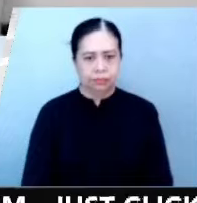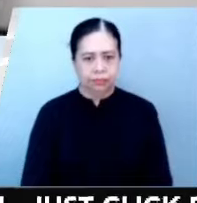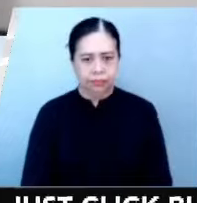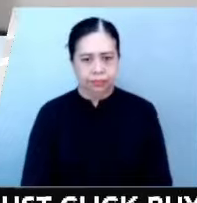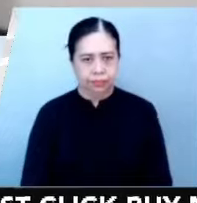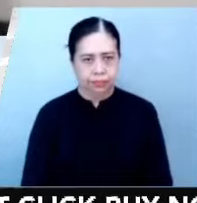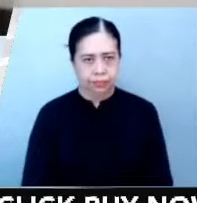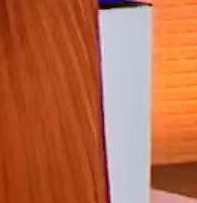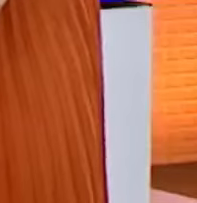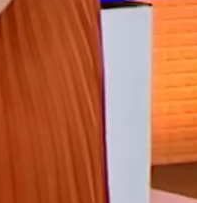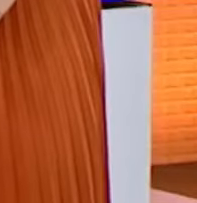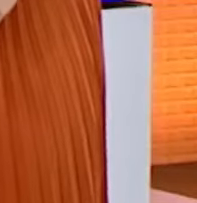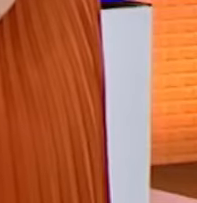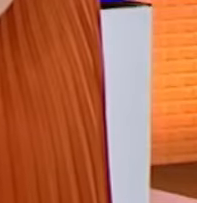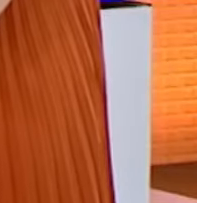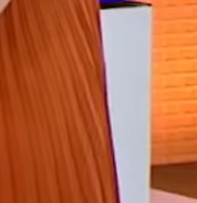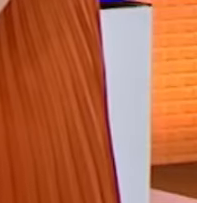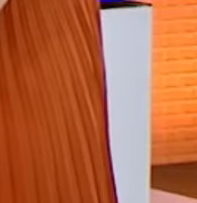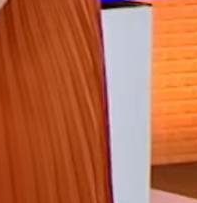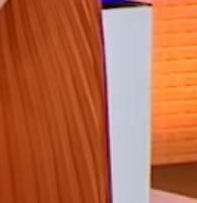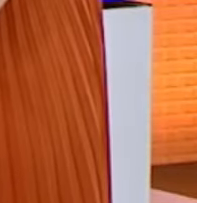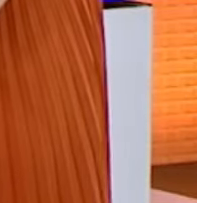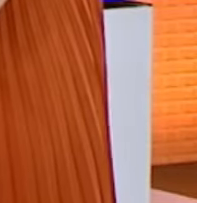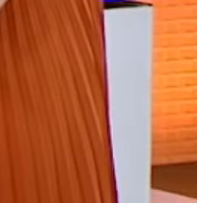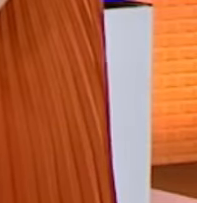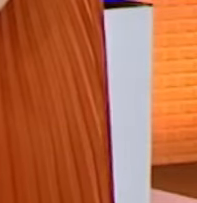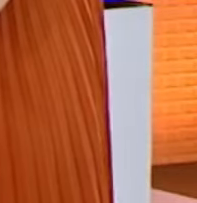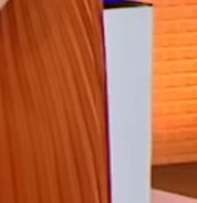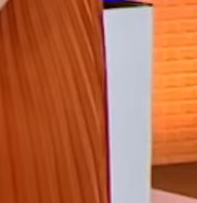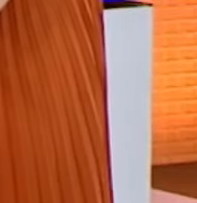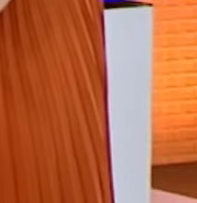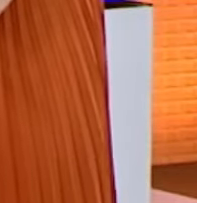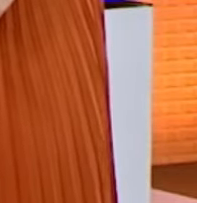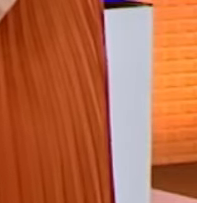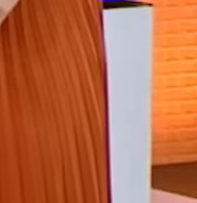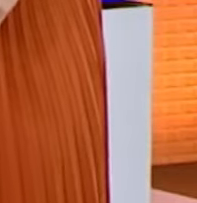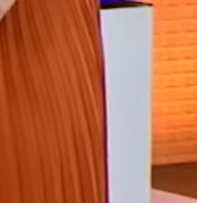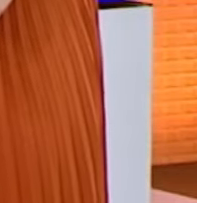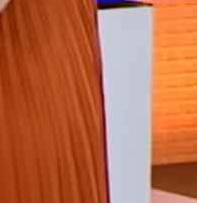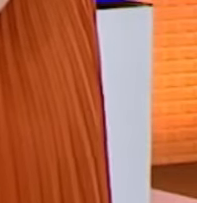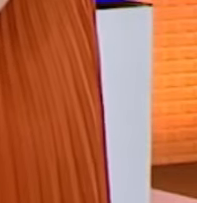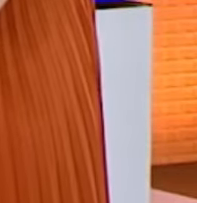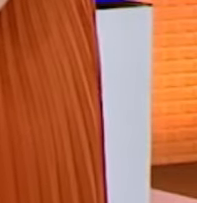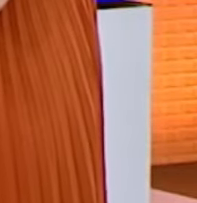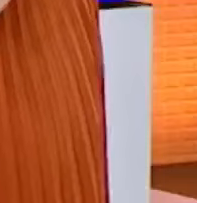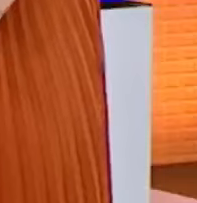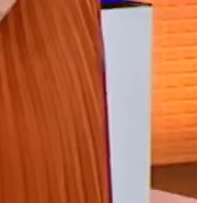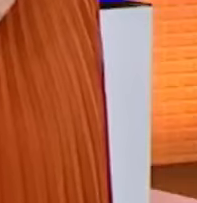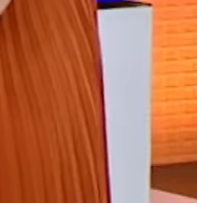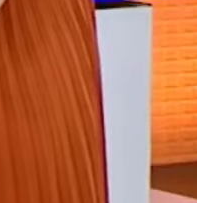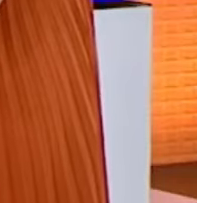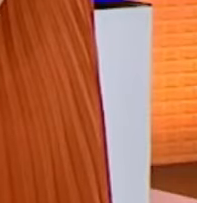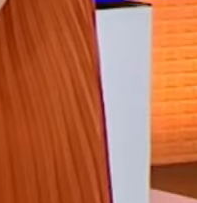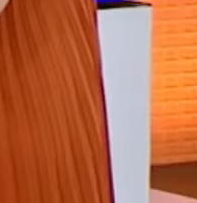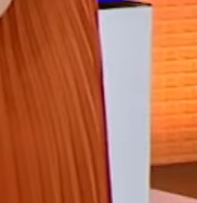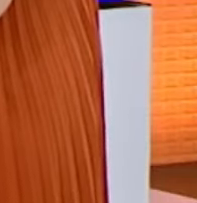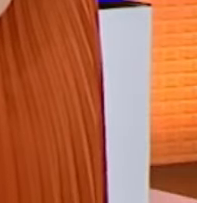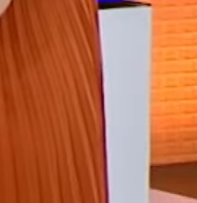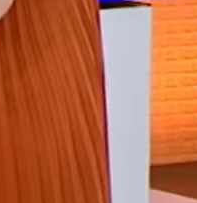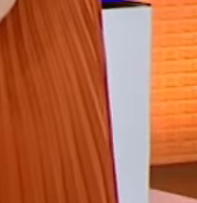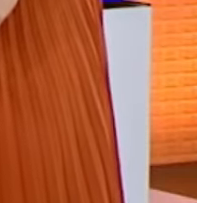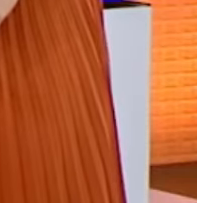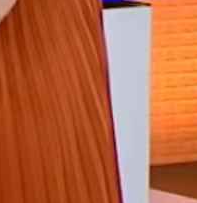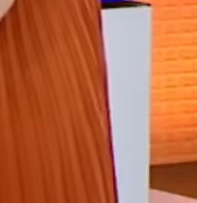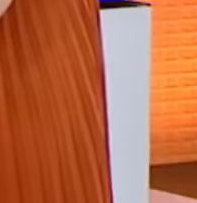News. Mga kapuso, para una ka sa mga balita, mag-subscribe sa GMA Integrated News sa YouTube. Sa mga kapuso abroad,